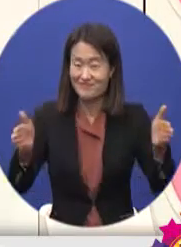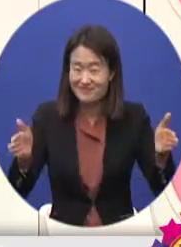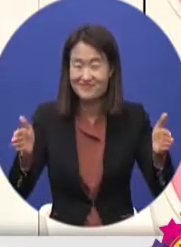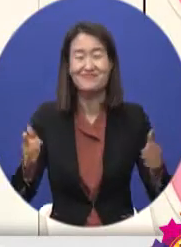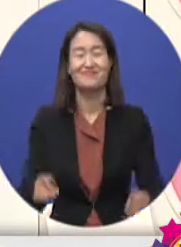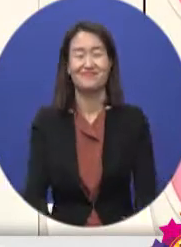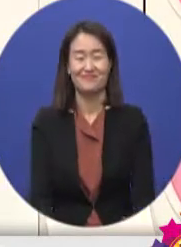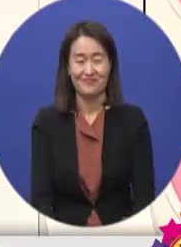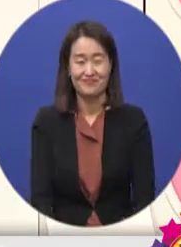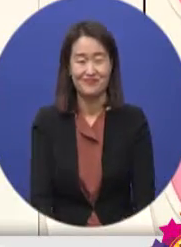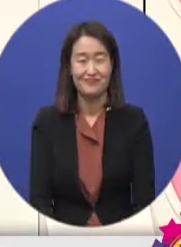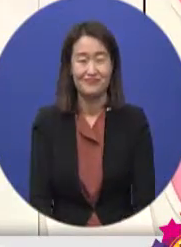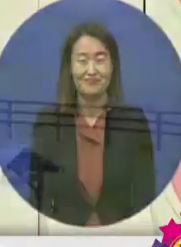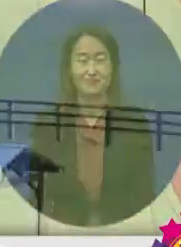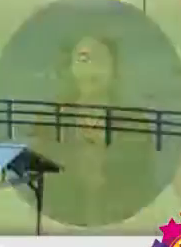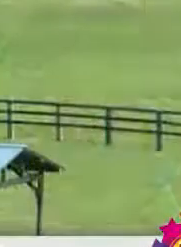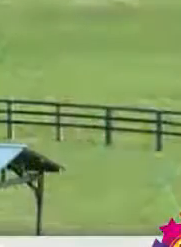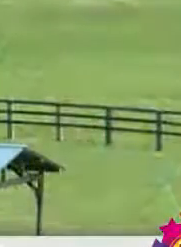여자의 꿈.